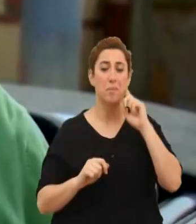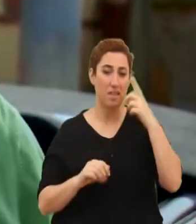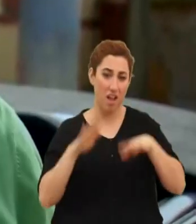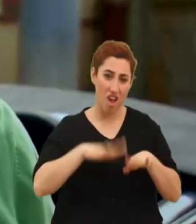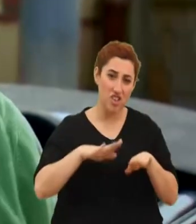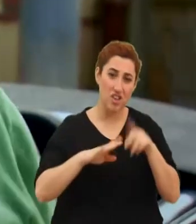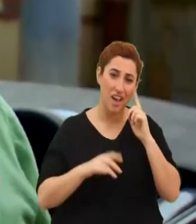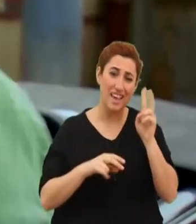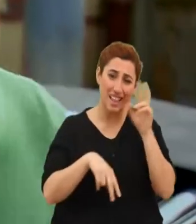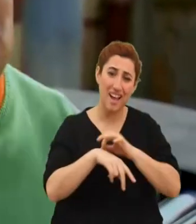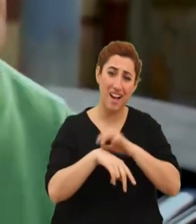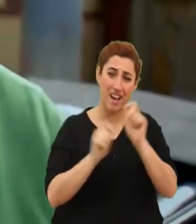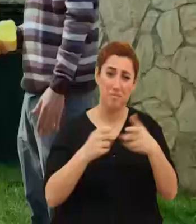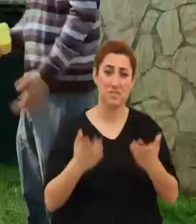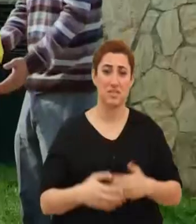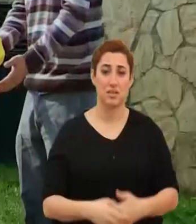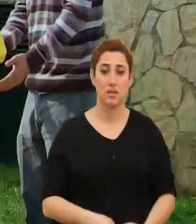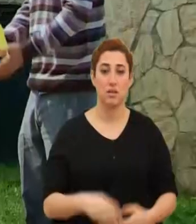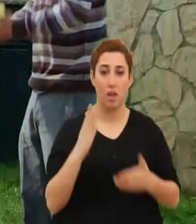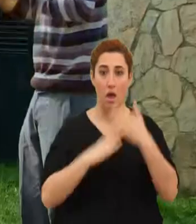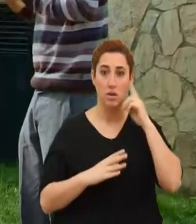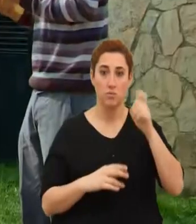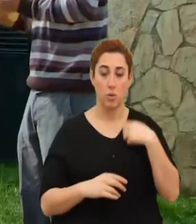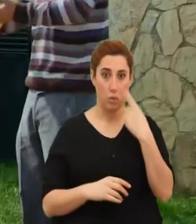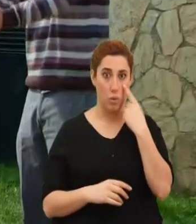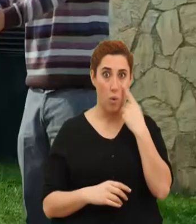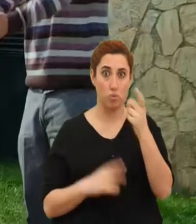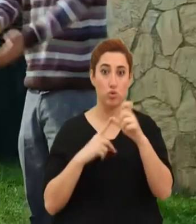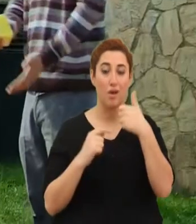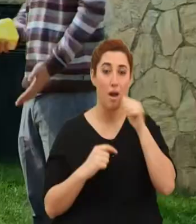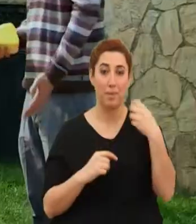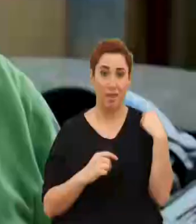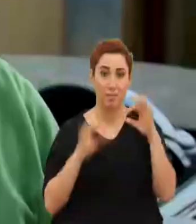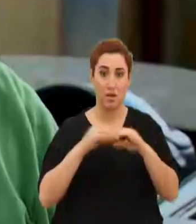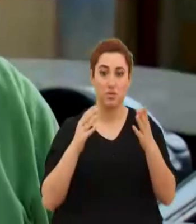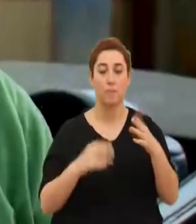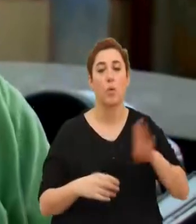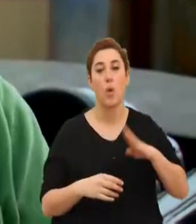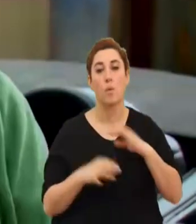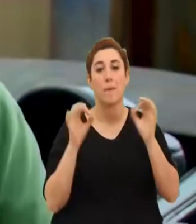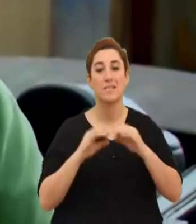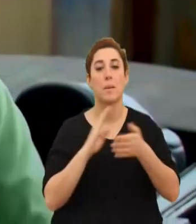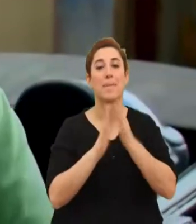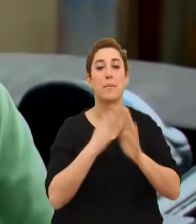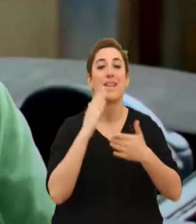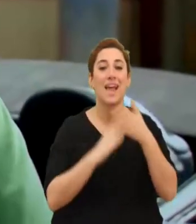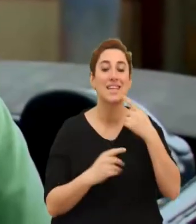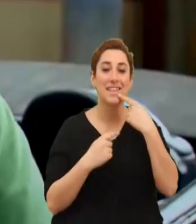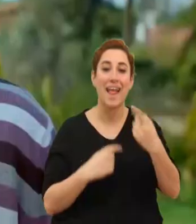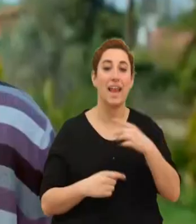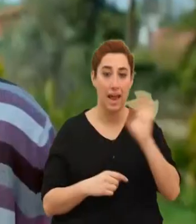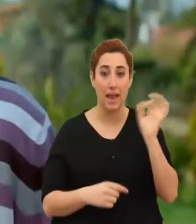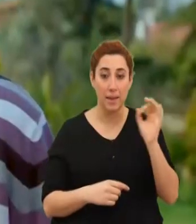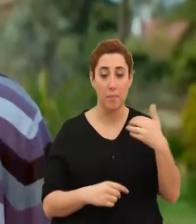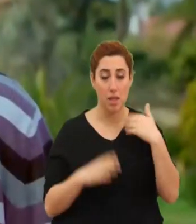tek alt kısım kaldı. İki dakikanı alır oğlum ya. Yarısını mı? Gözümle gördüm Şükrü abi. Daha yeni başladın. Oğlum başlamak bitirmeyen yarısı değil